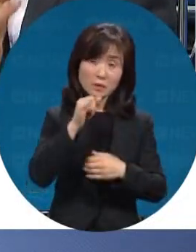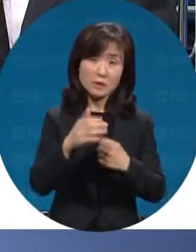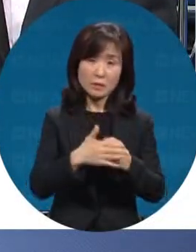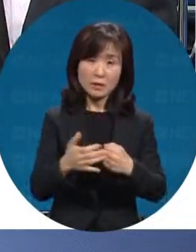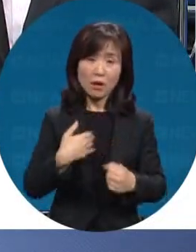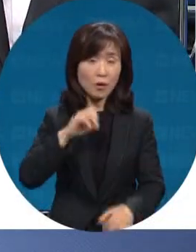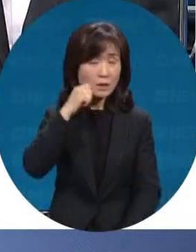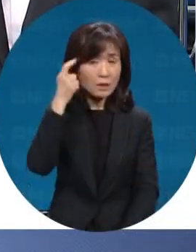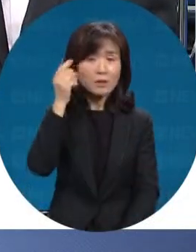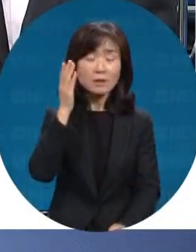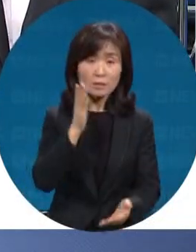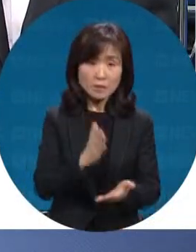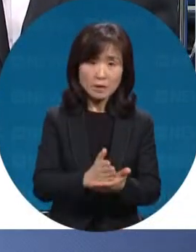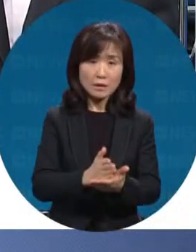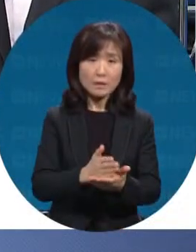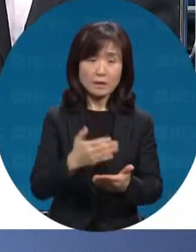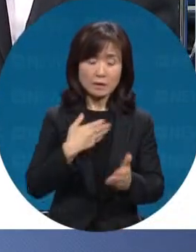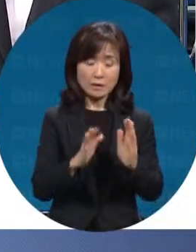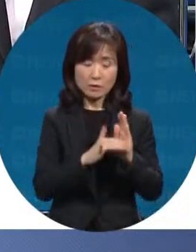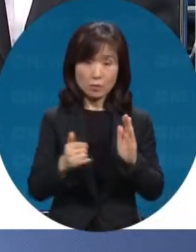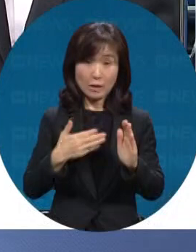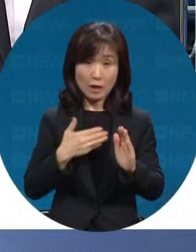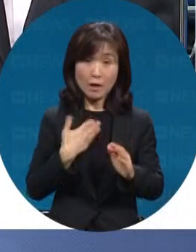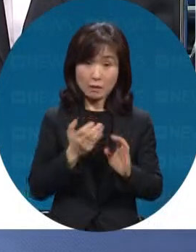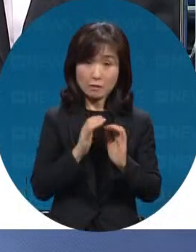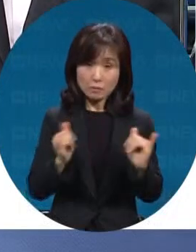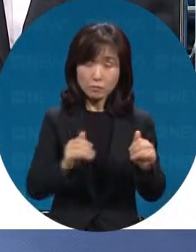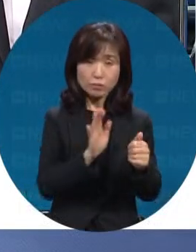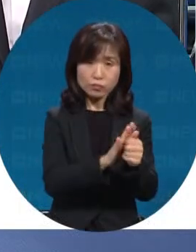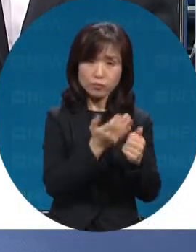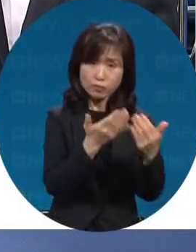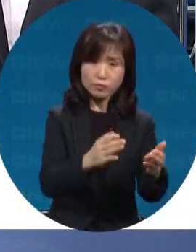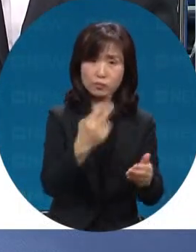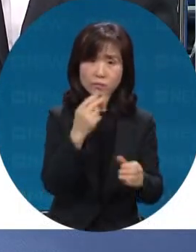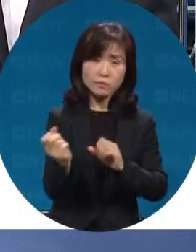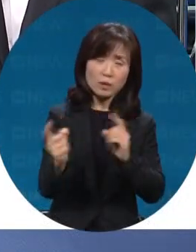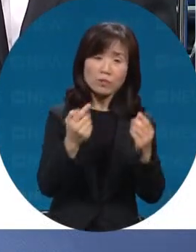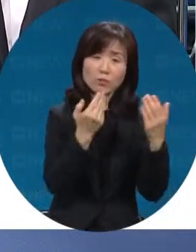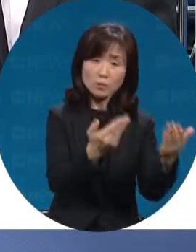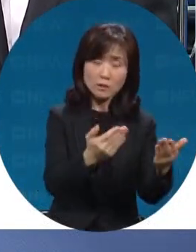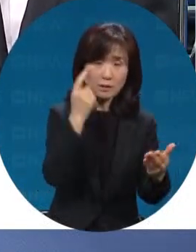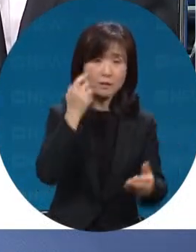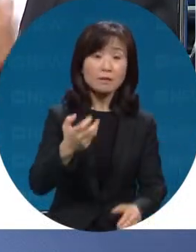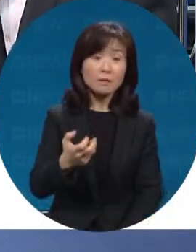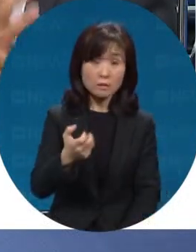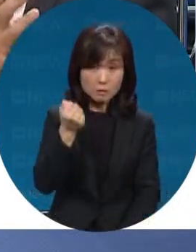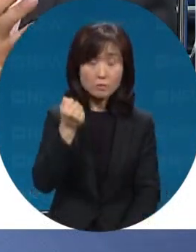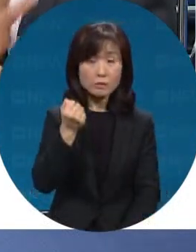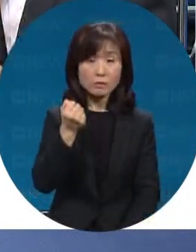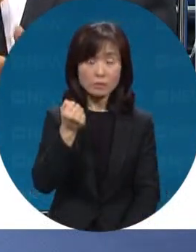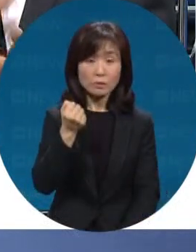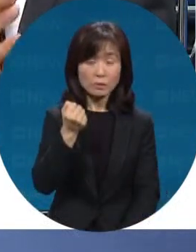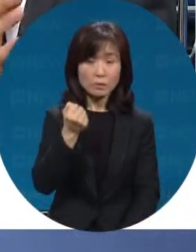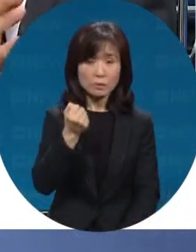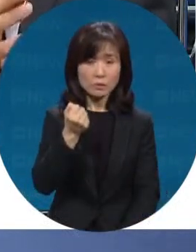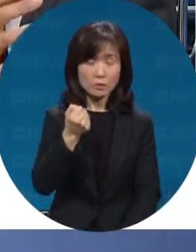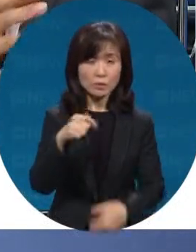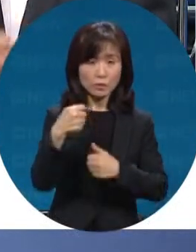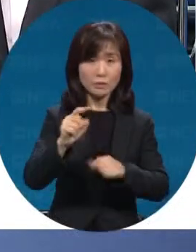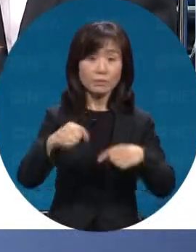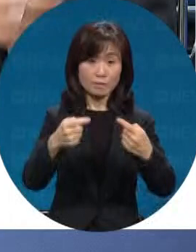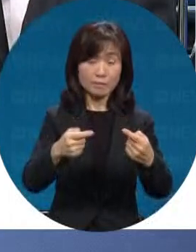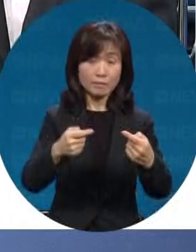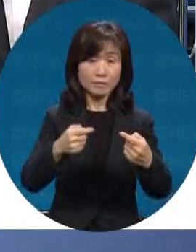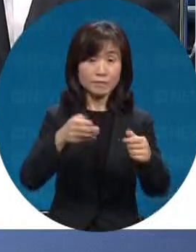내 가족이나 지인을 내가 살릴 수 있고 도와준다는 개념으로 생각을 하시고 저희도 이러한 교육에